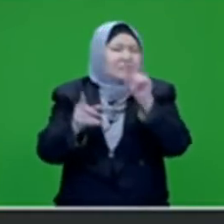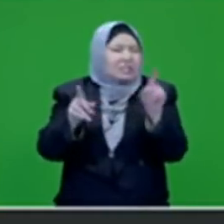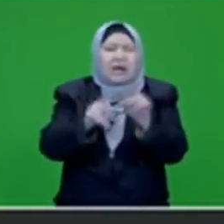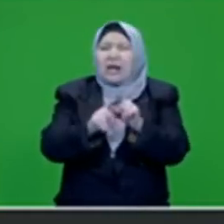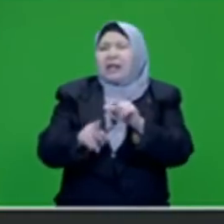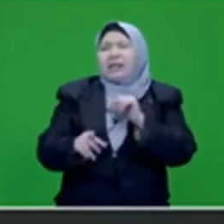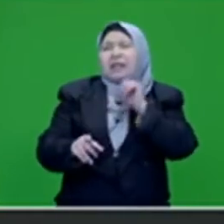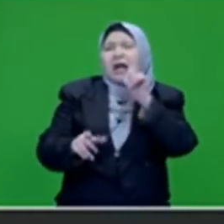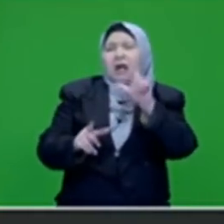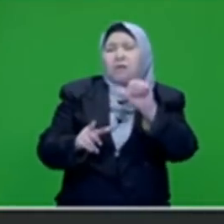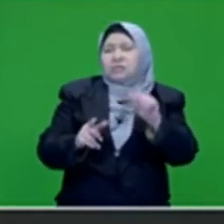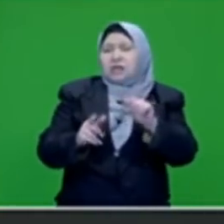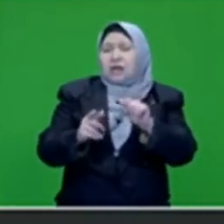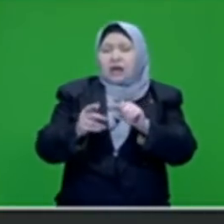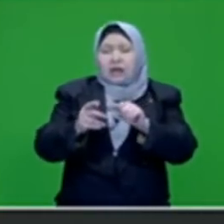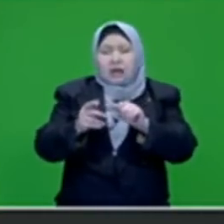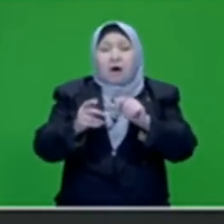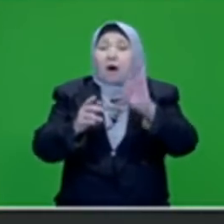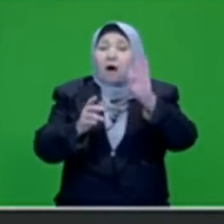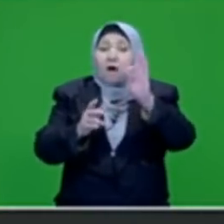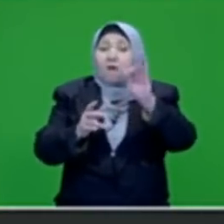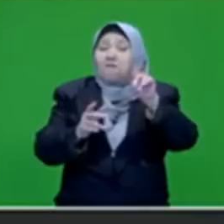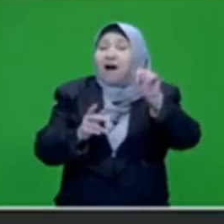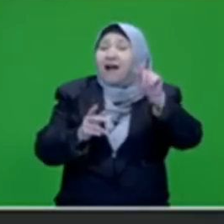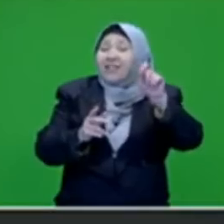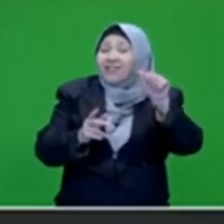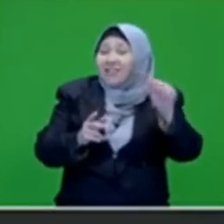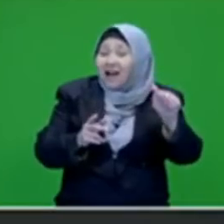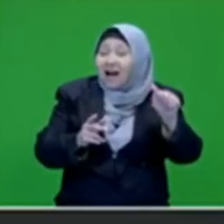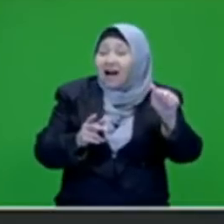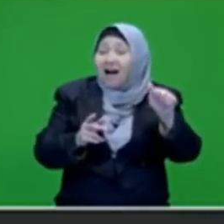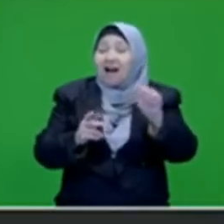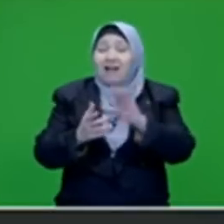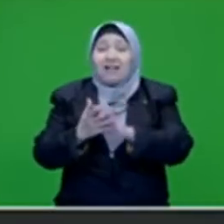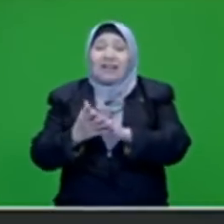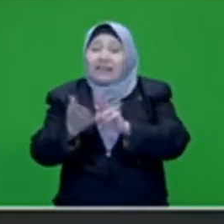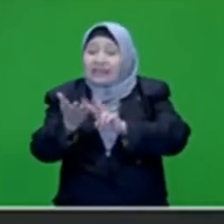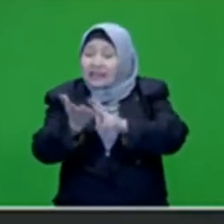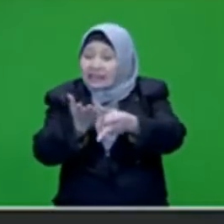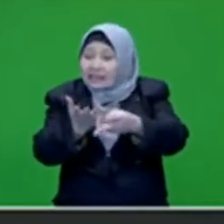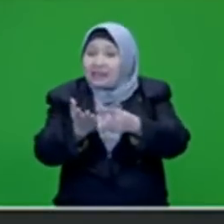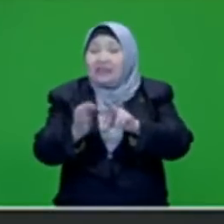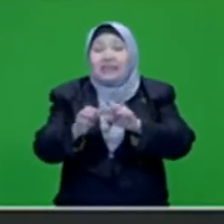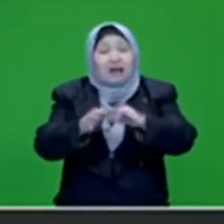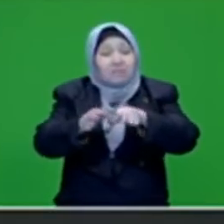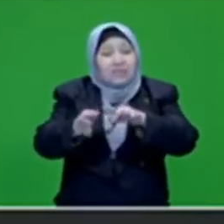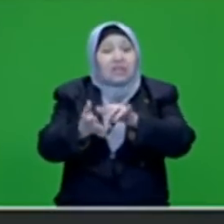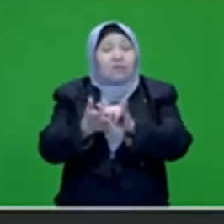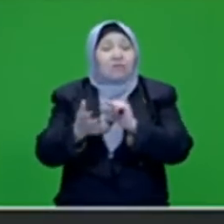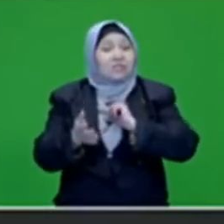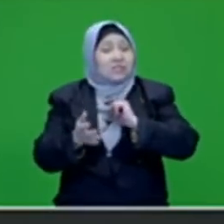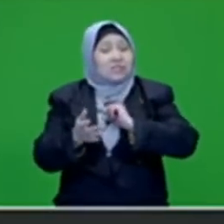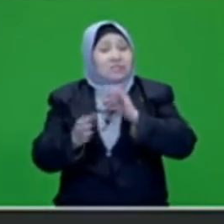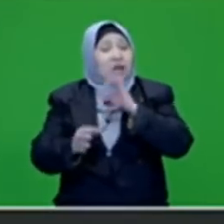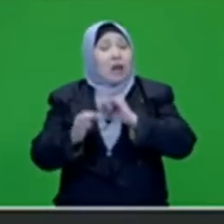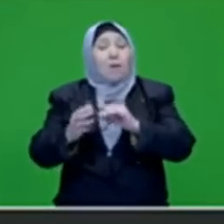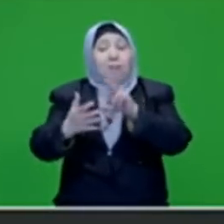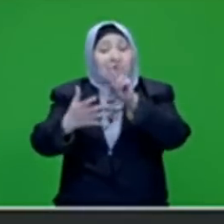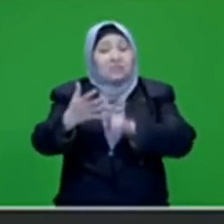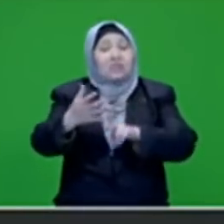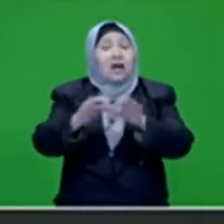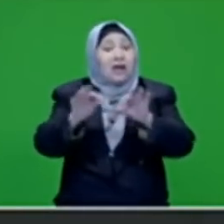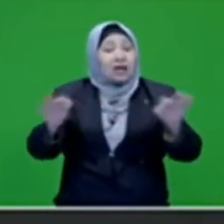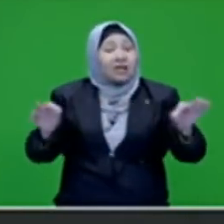sendiri. Contoh, cuba kalau ada orang baca ayat ni secara secara literal,